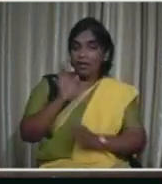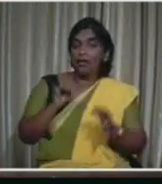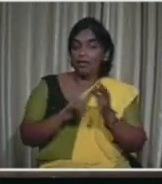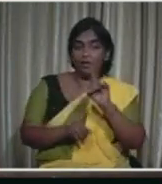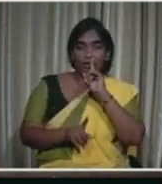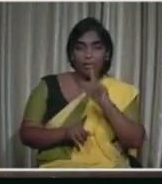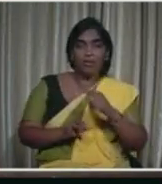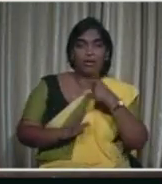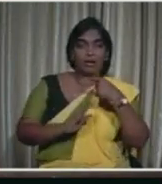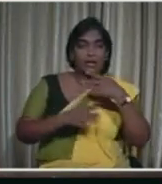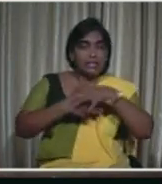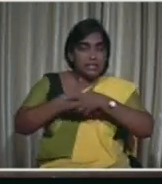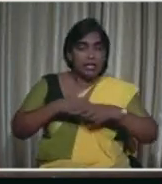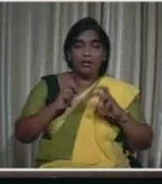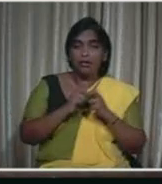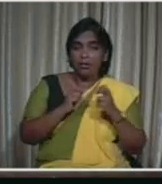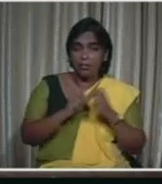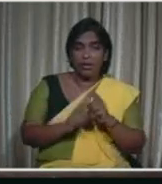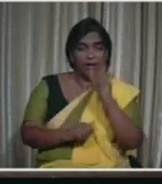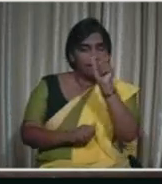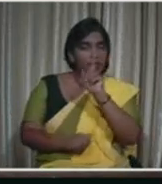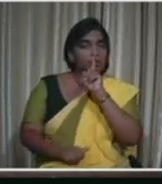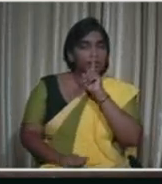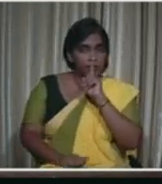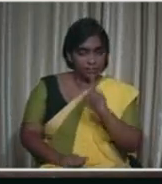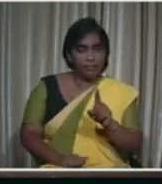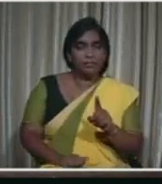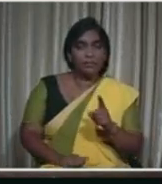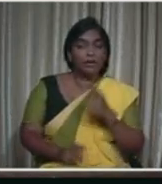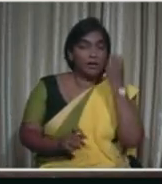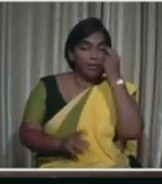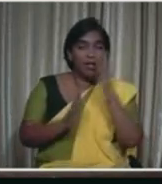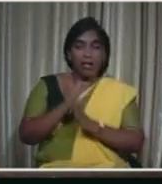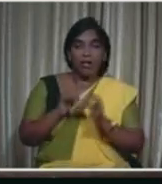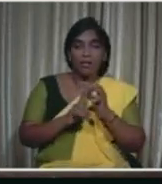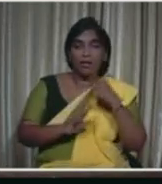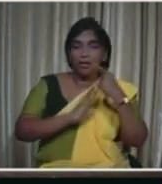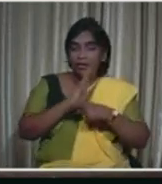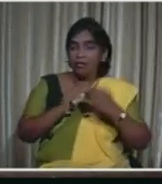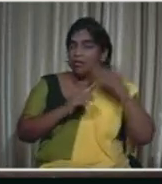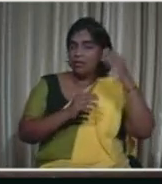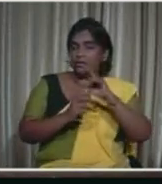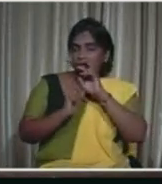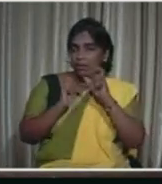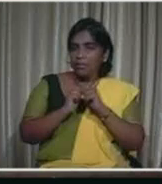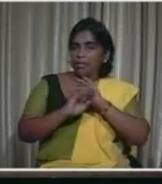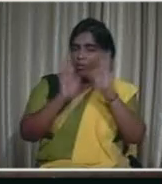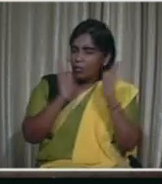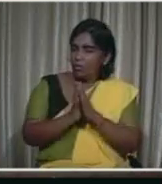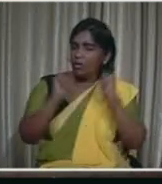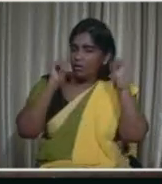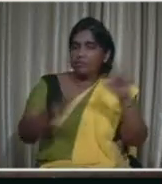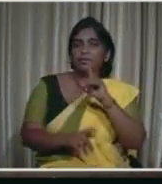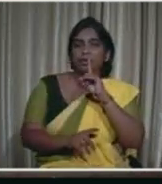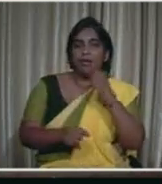me jadi wadeng, itu mak baca ni kerja tu mata kerana ni, Mangal samarvira mahatya me ratah winne anu akibu, hemadeh mu na,